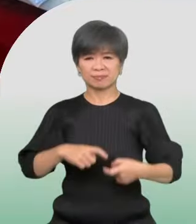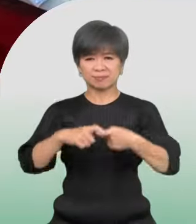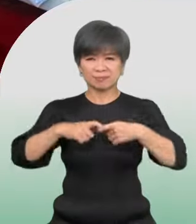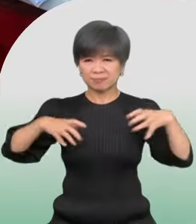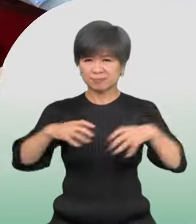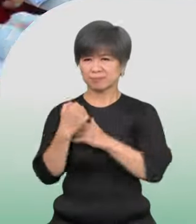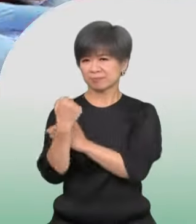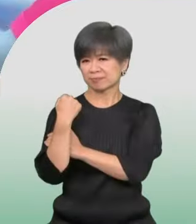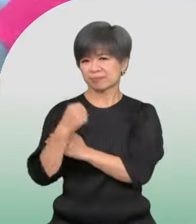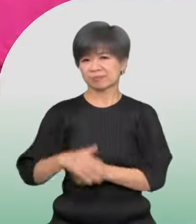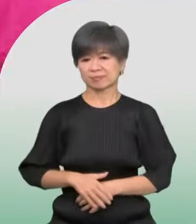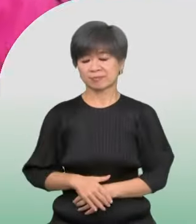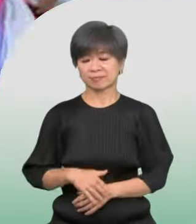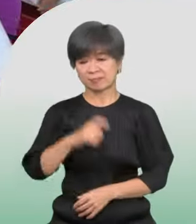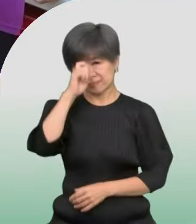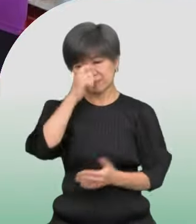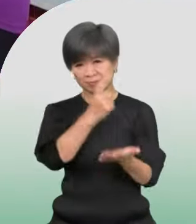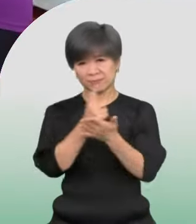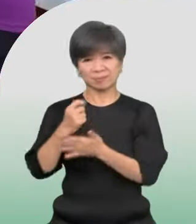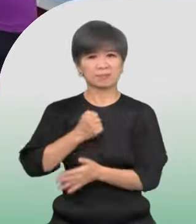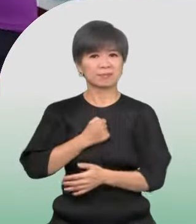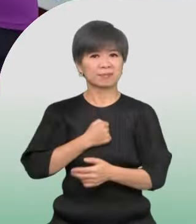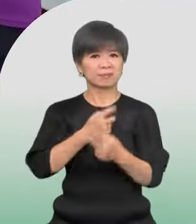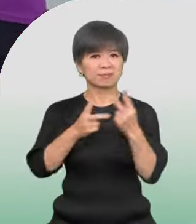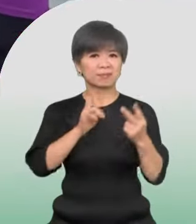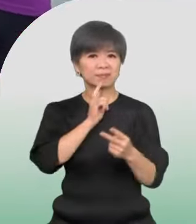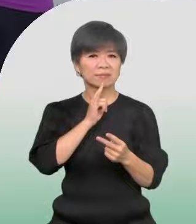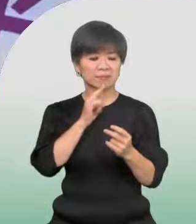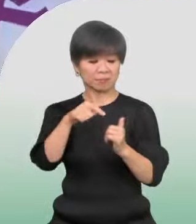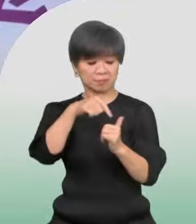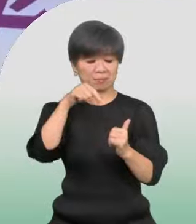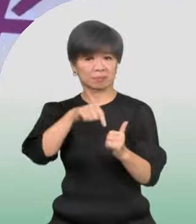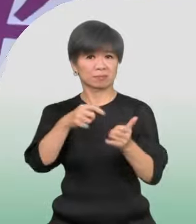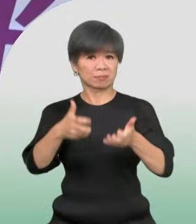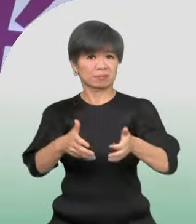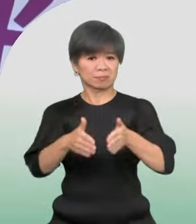病？ 我希望大家都知客家话在台湾的重要性。